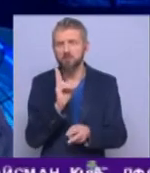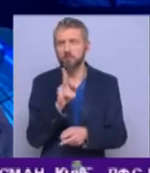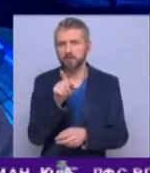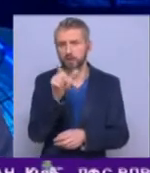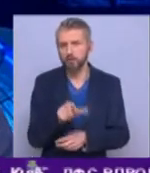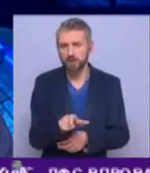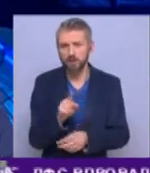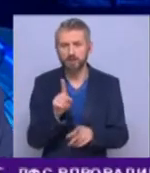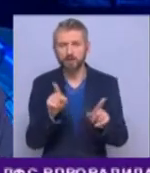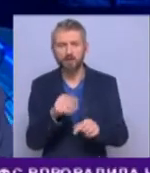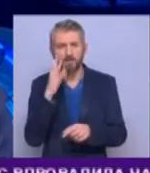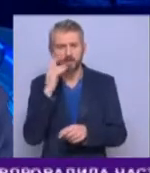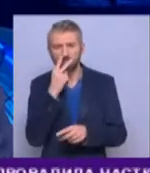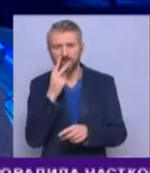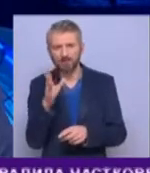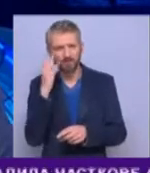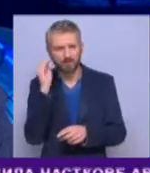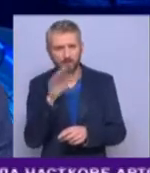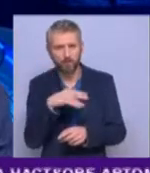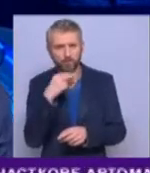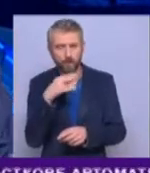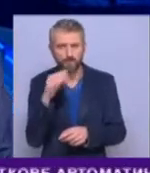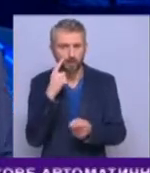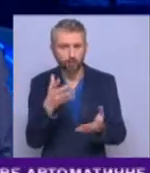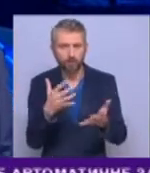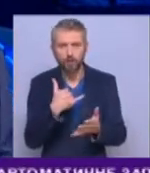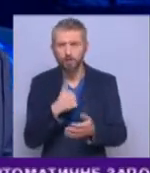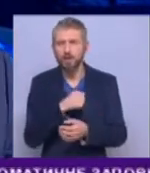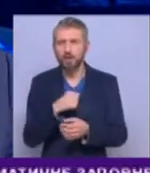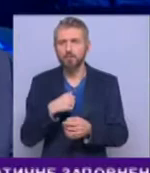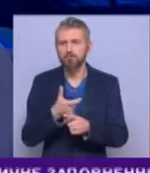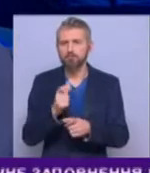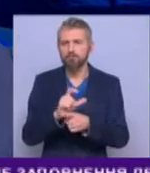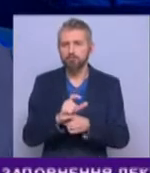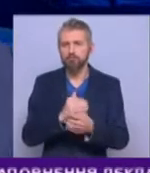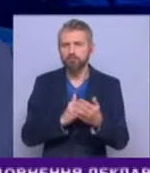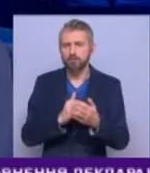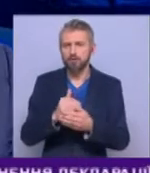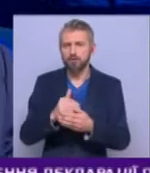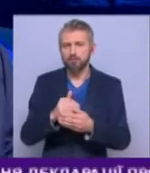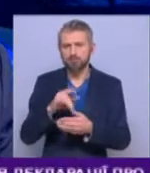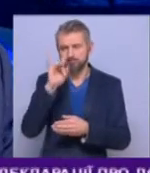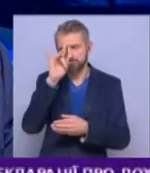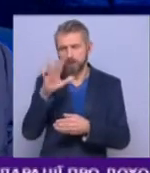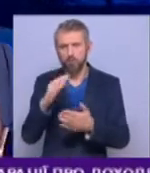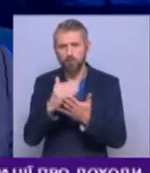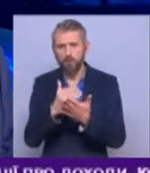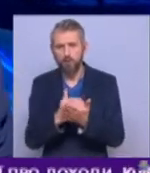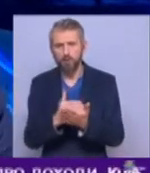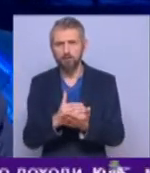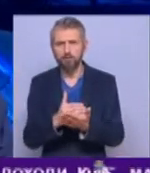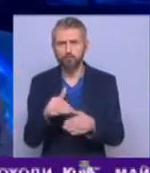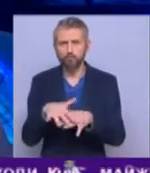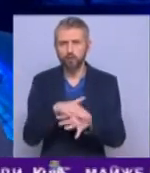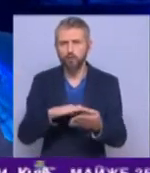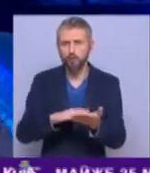людина. І він навіть не звертає уваги, бо все зрозуміло. А в нас найбільш рейтингові програми – це політичні, суспільно-політичні. І всі знають, як звуть